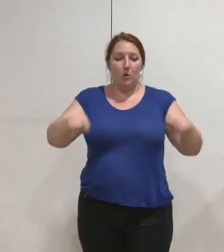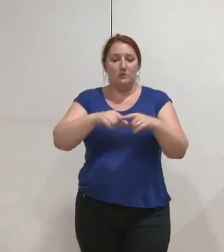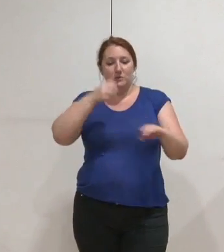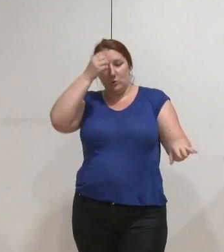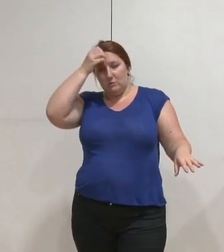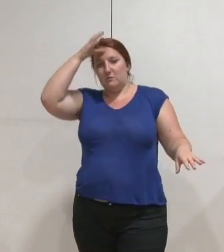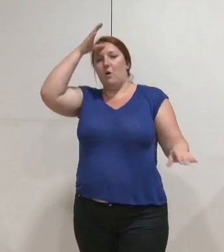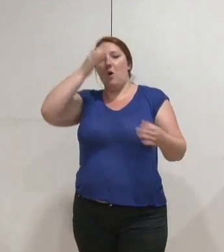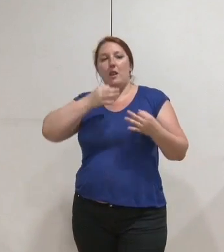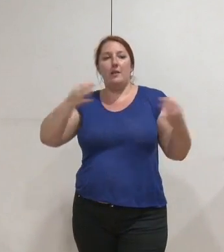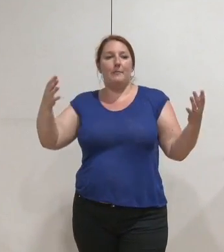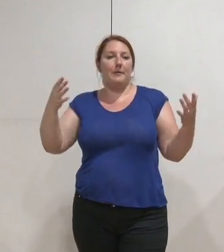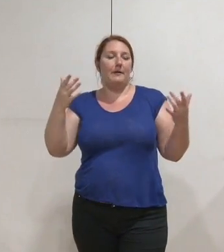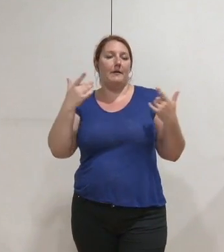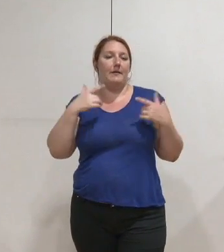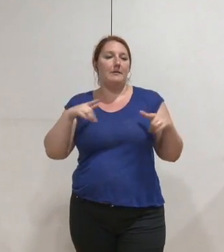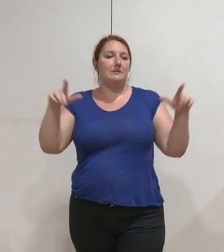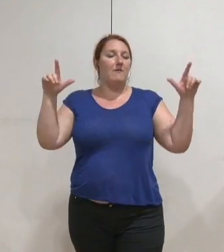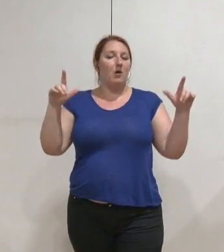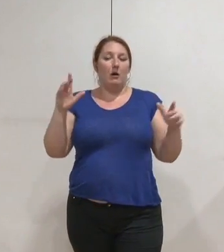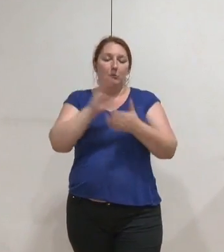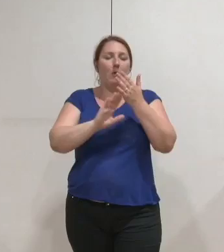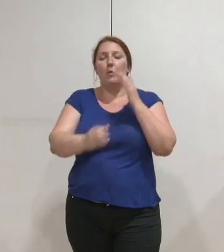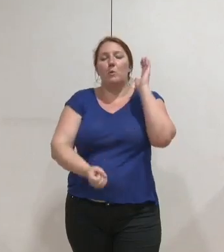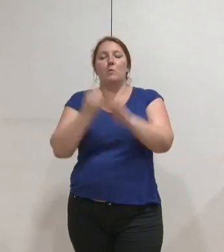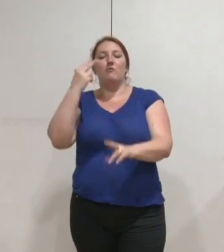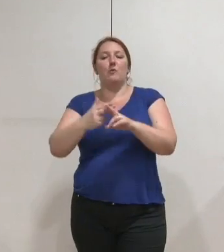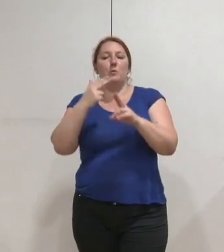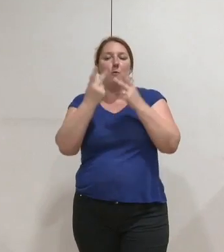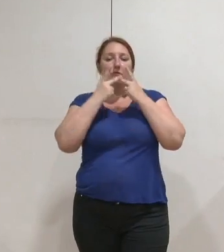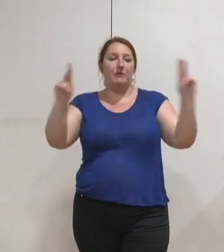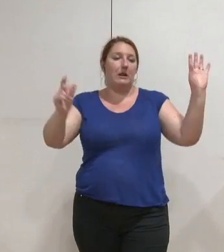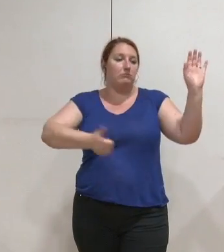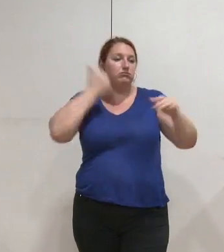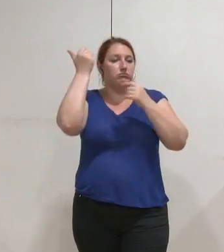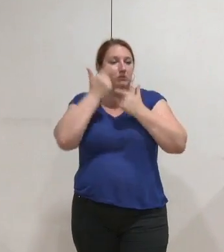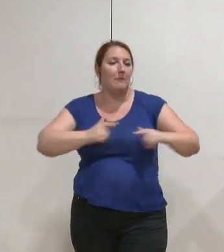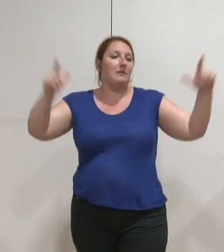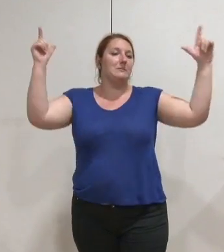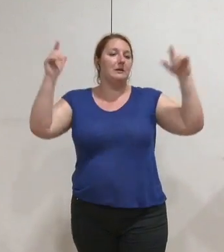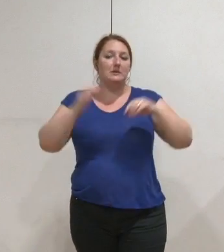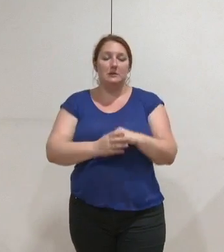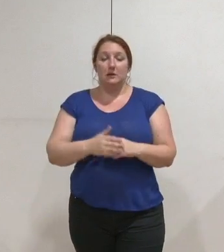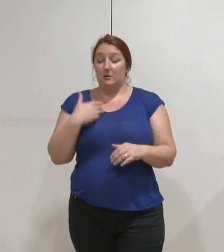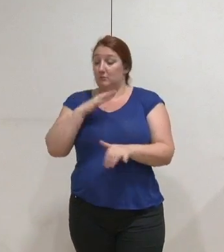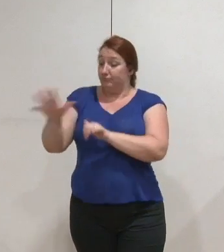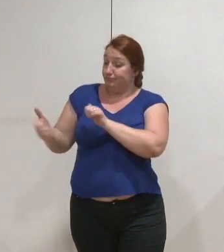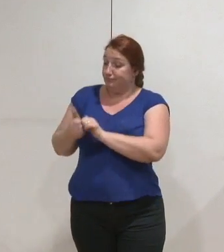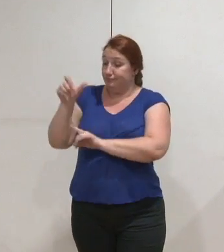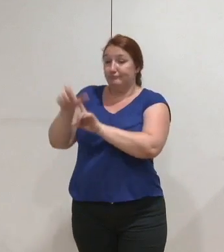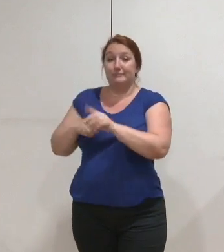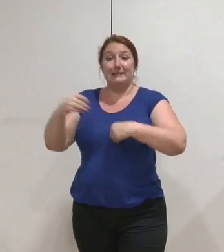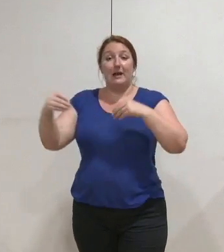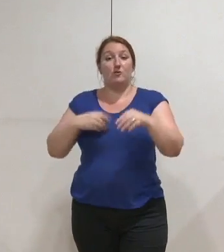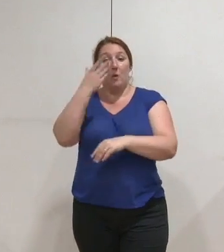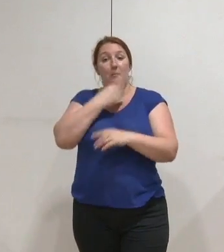villeémancipatrice maintenant il faut que je me mette à la page j'ai eu la chance de rencontrer qui était à côté de moi le directeur de la belle électrique et je me suis permis de lui